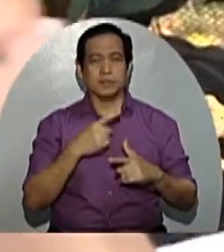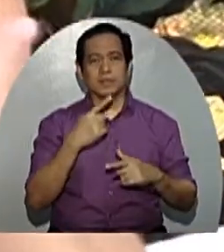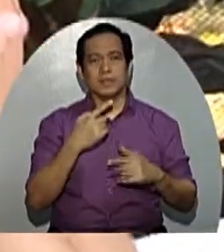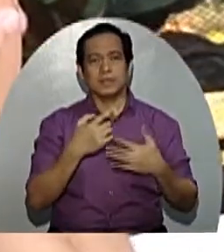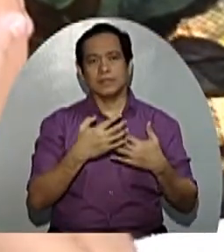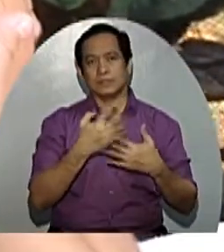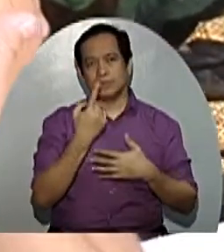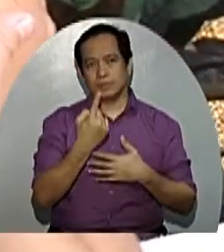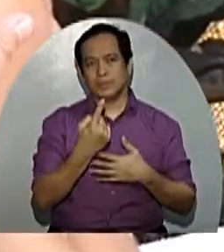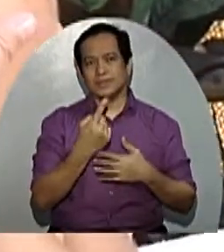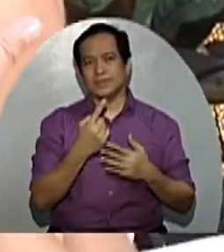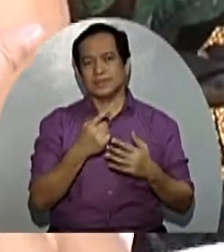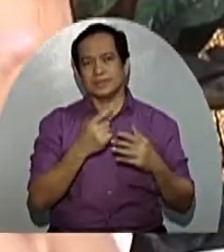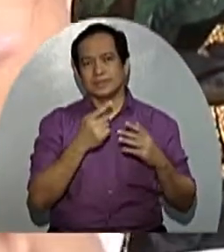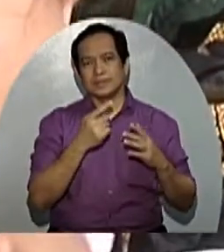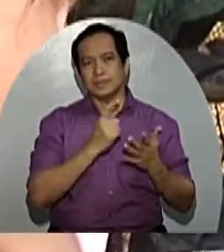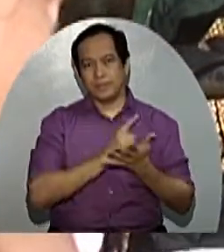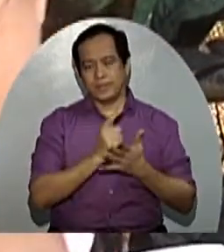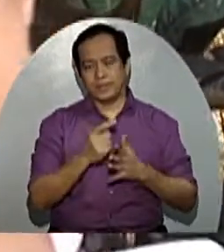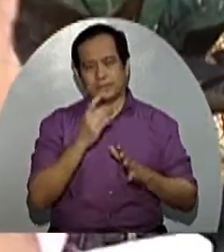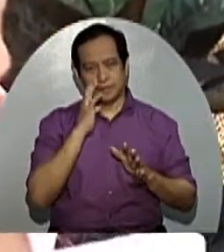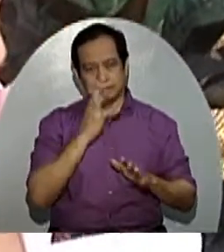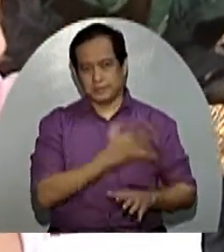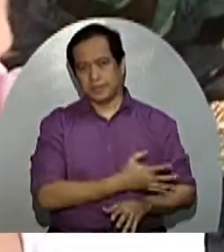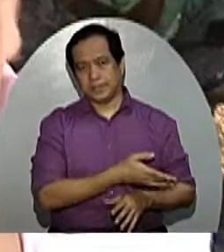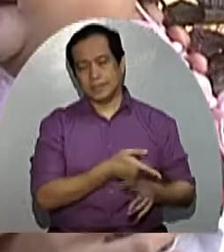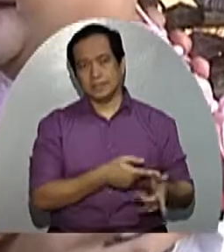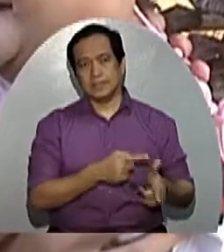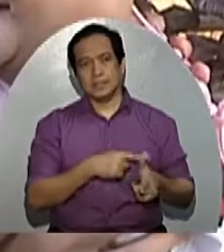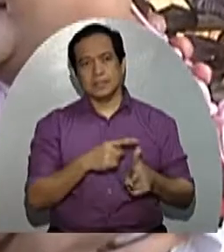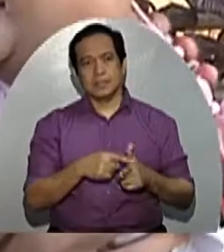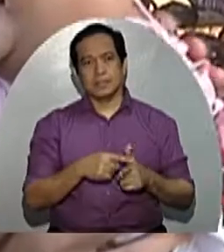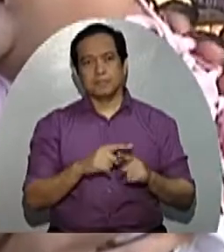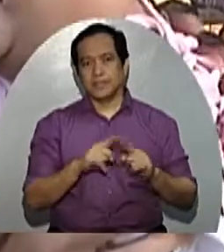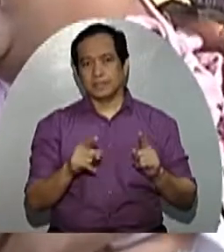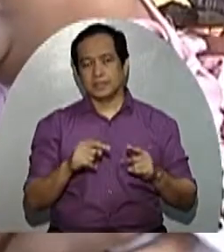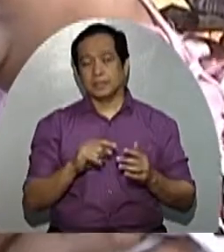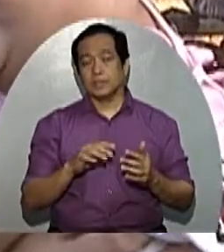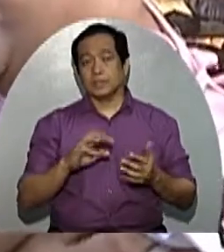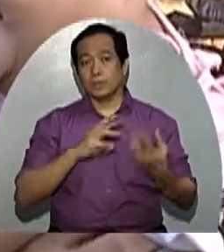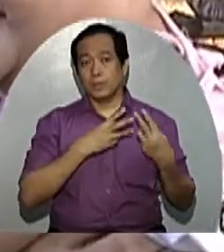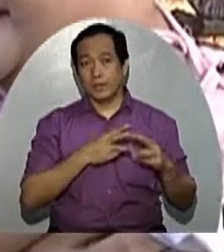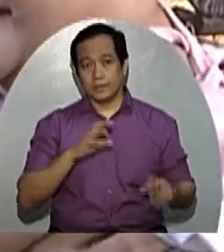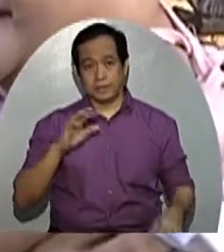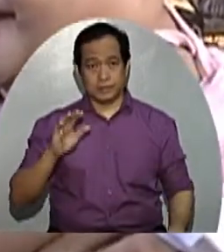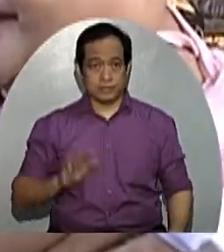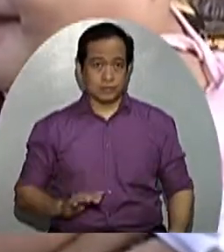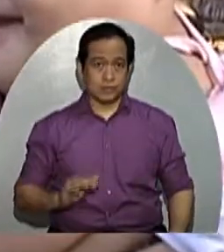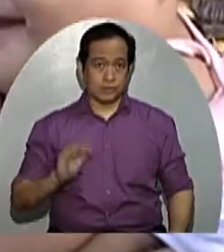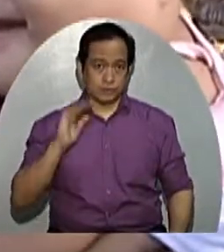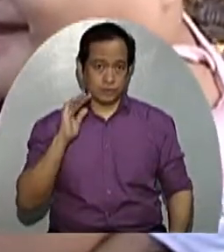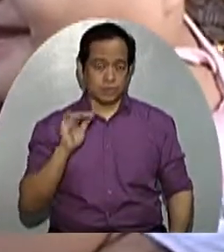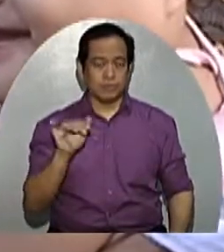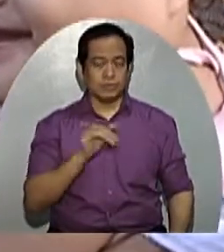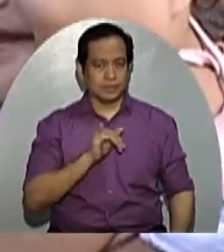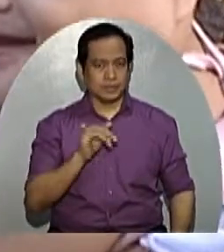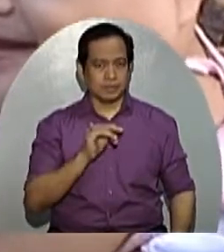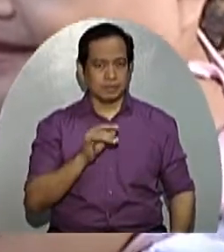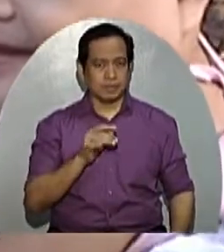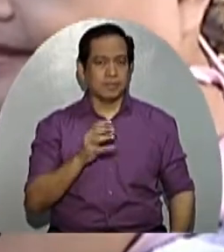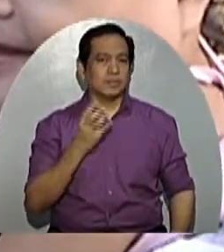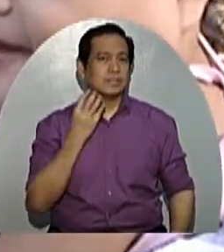po, pinabayaan po namin. Pero po, habang lumalaki po siya, nalaki po yung kanyang bukol po sa